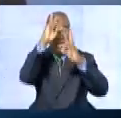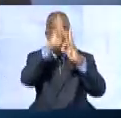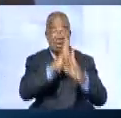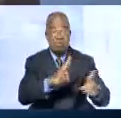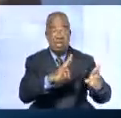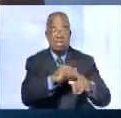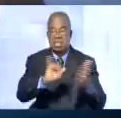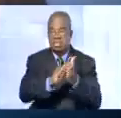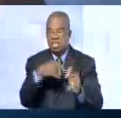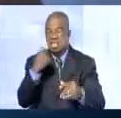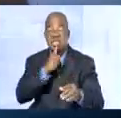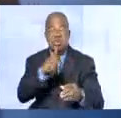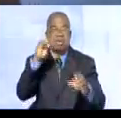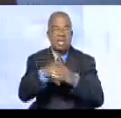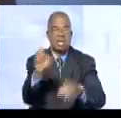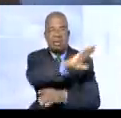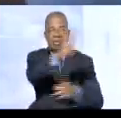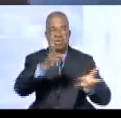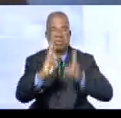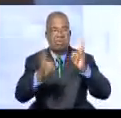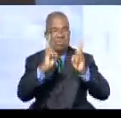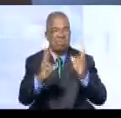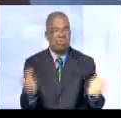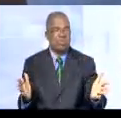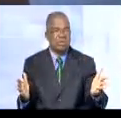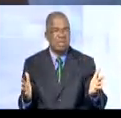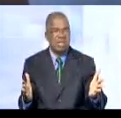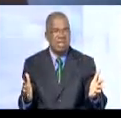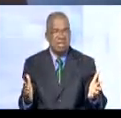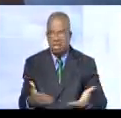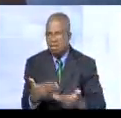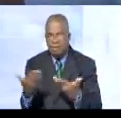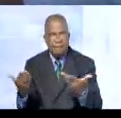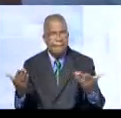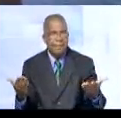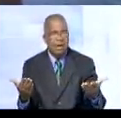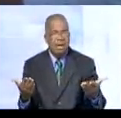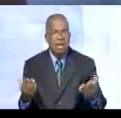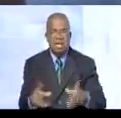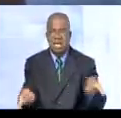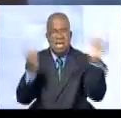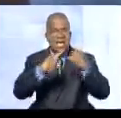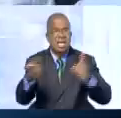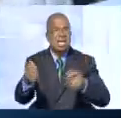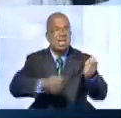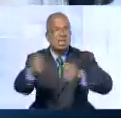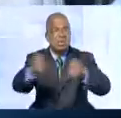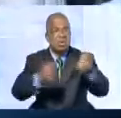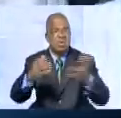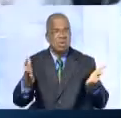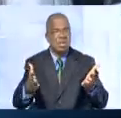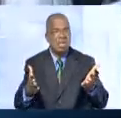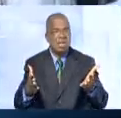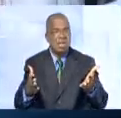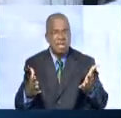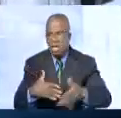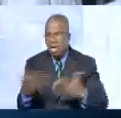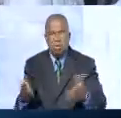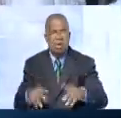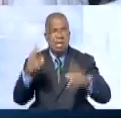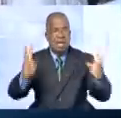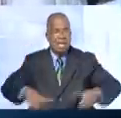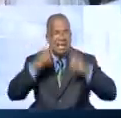sérieux, parce que quand ils roulent, c'est la vie de ses clients en main. Le seul maître de sa direction. Me comporter comme